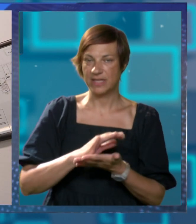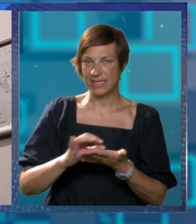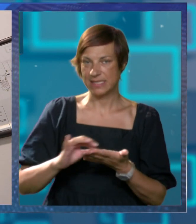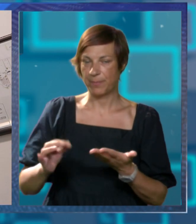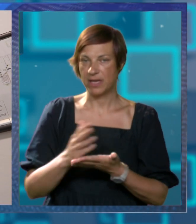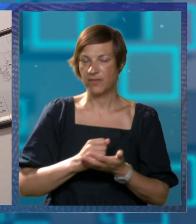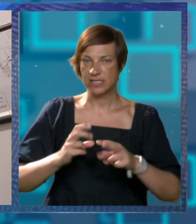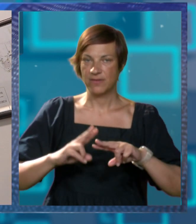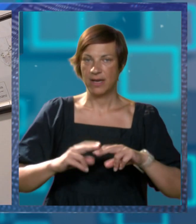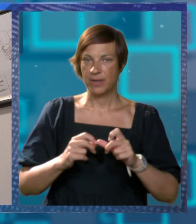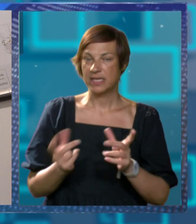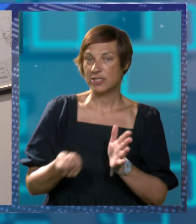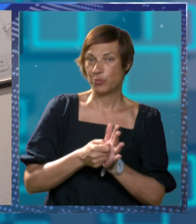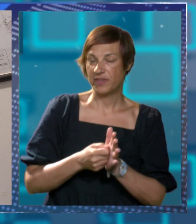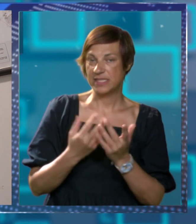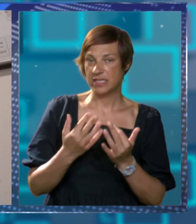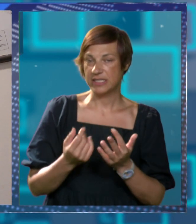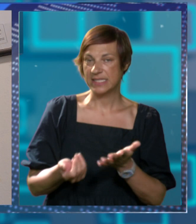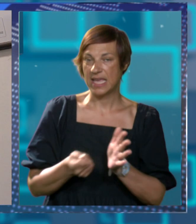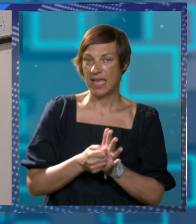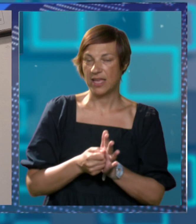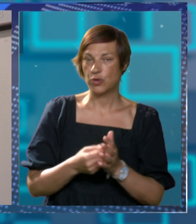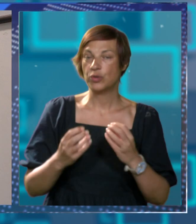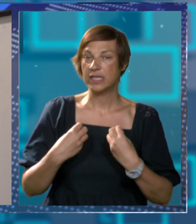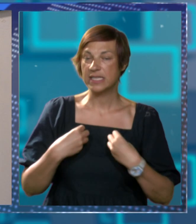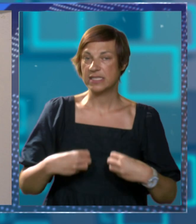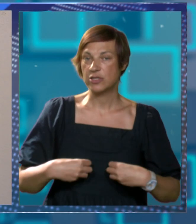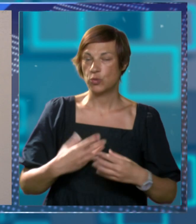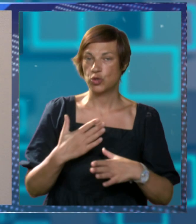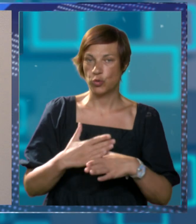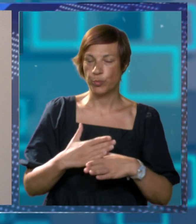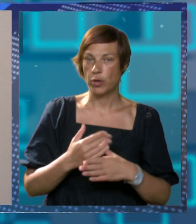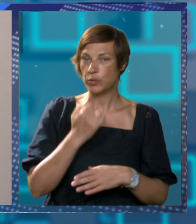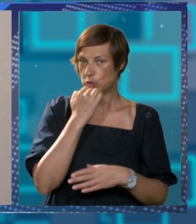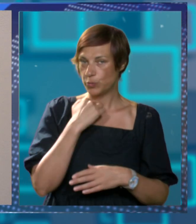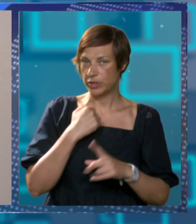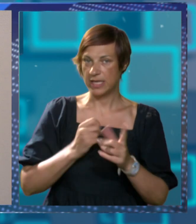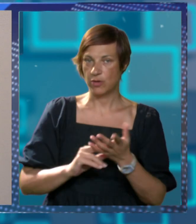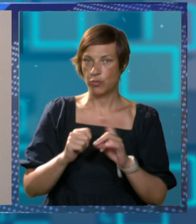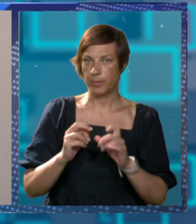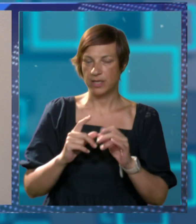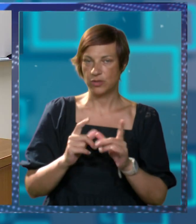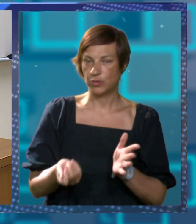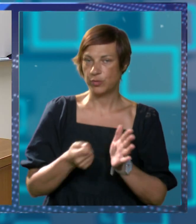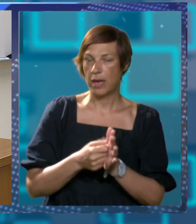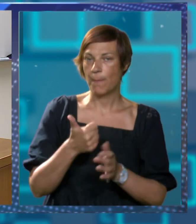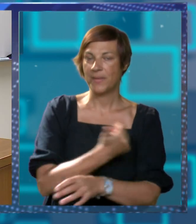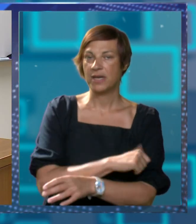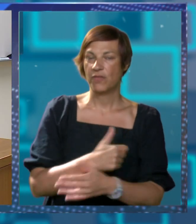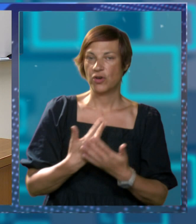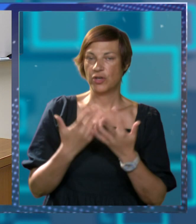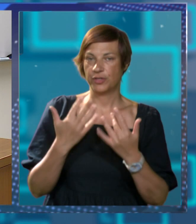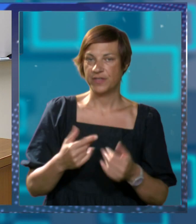se prijave i ostvare pravo na subvencioniranu cijenu najma prostora te stručnu i savjetodavnu pomoć u poduzetničkom inkubatoru. Subvencija u prvoj